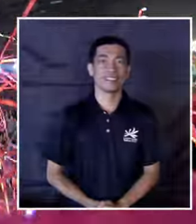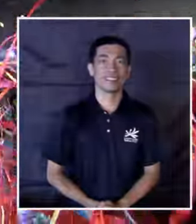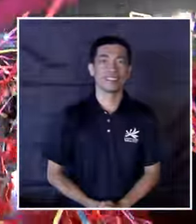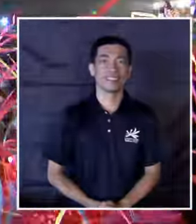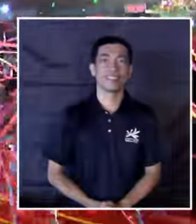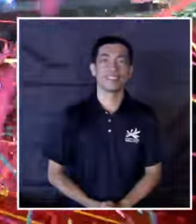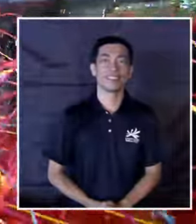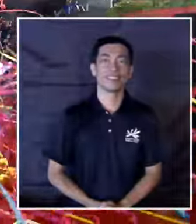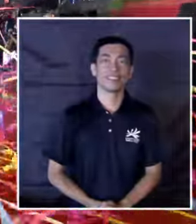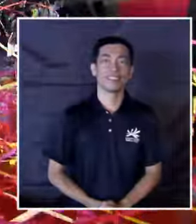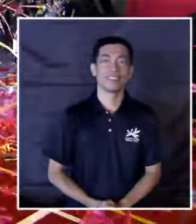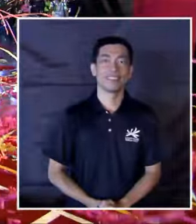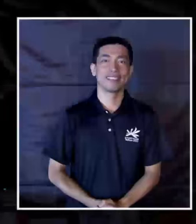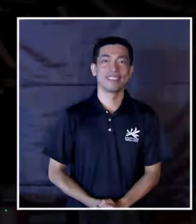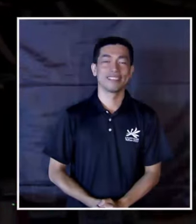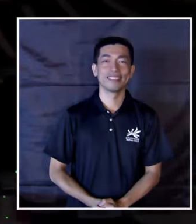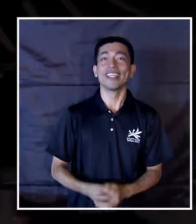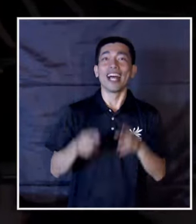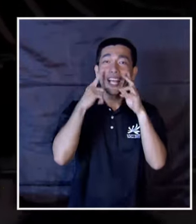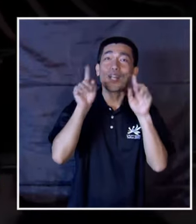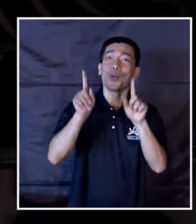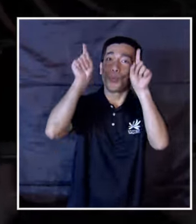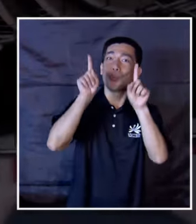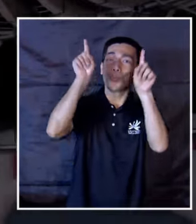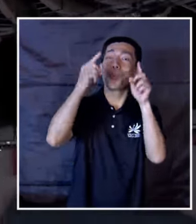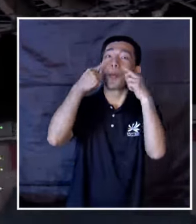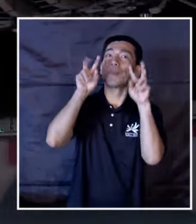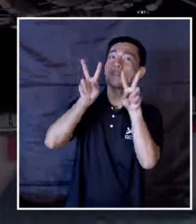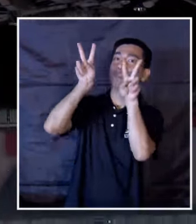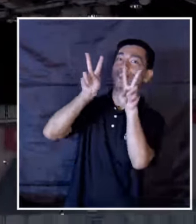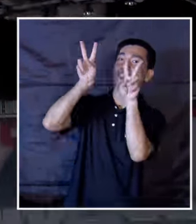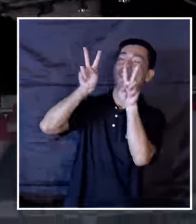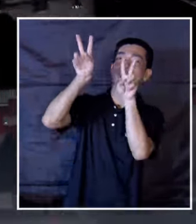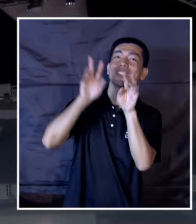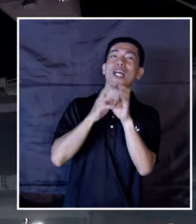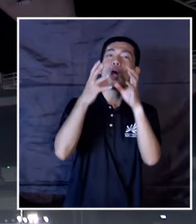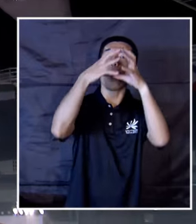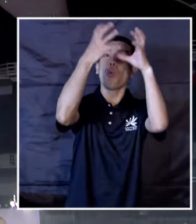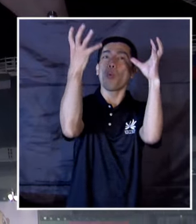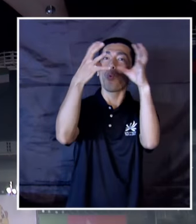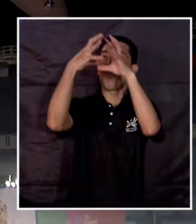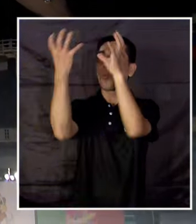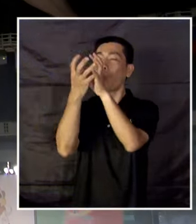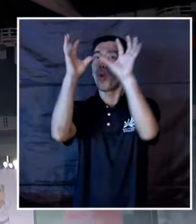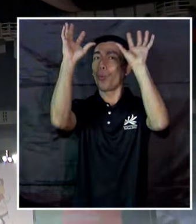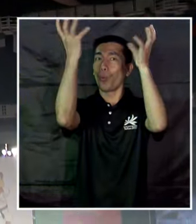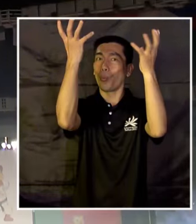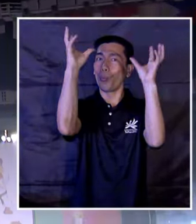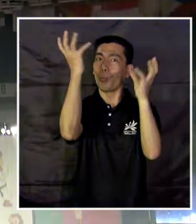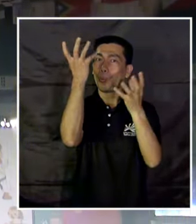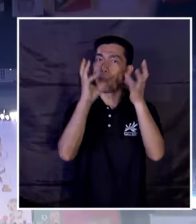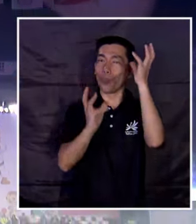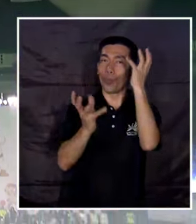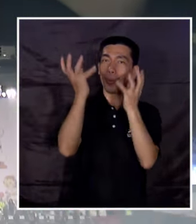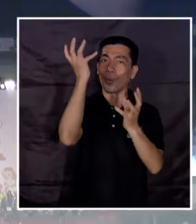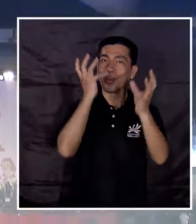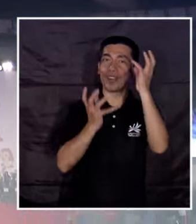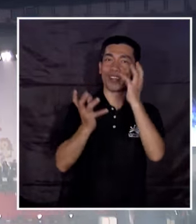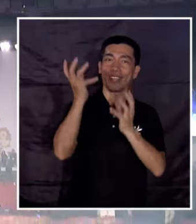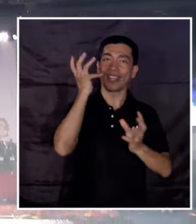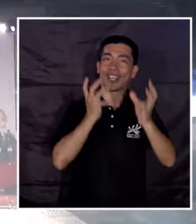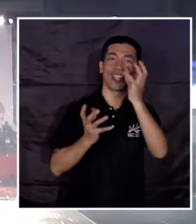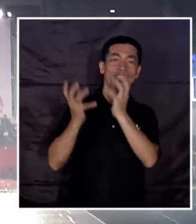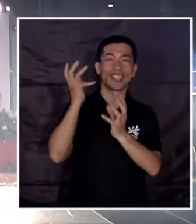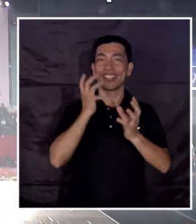大家赶快看你的正上方，从天而降的气球呢，代表着为22个